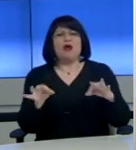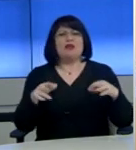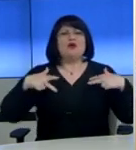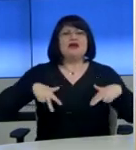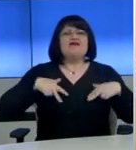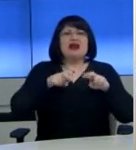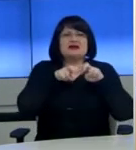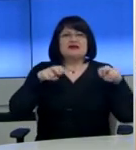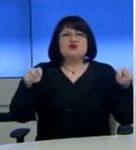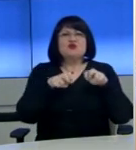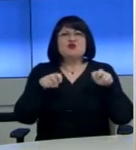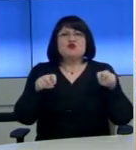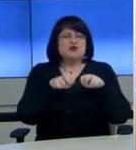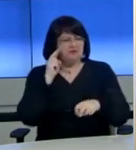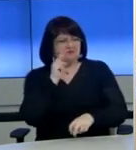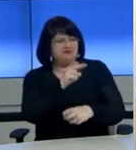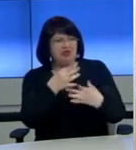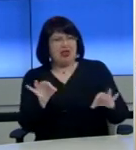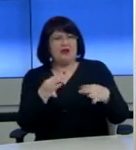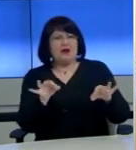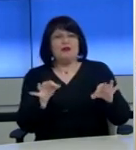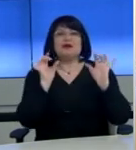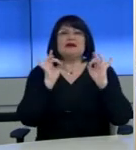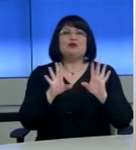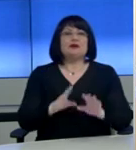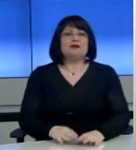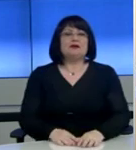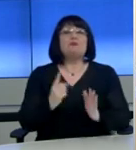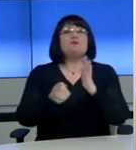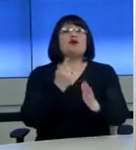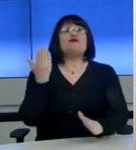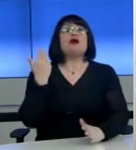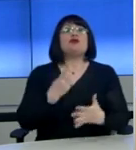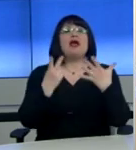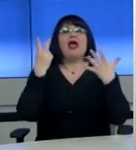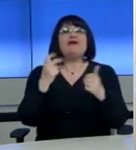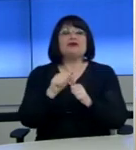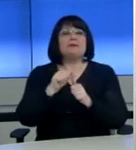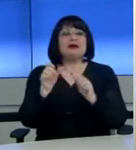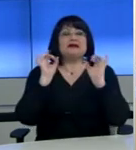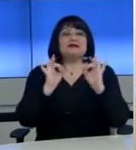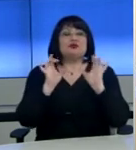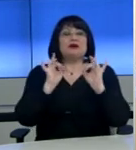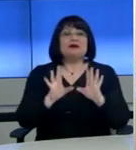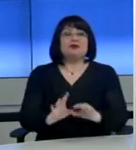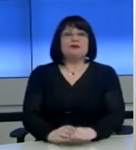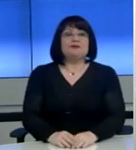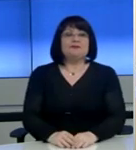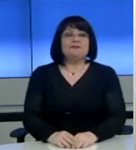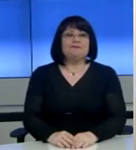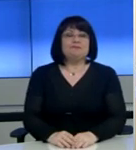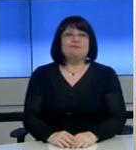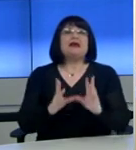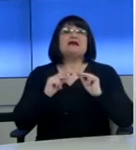κυβερνητικών εδράνων. Η πρώτη φορά ήταν πριν από 7 μήνες, κατά τη διάρκεια